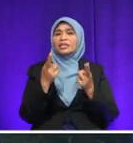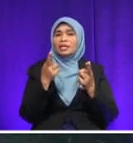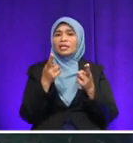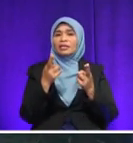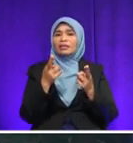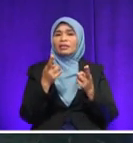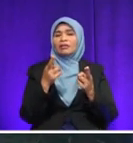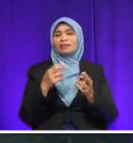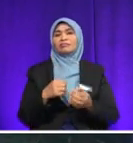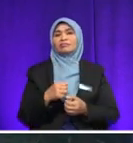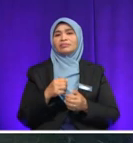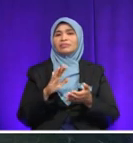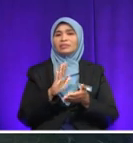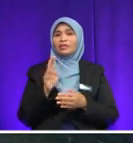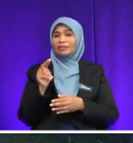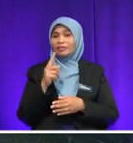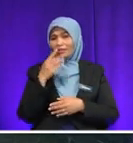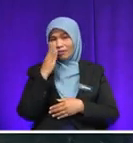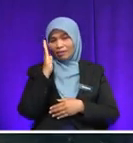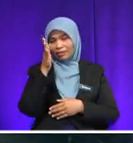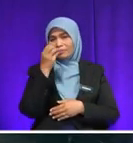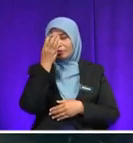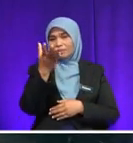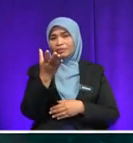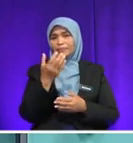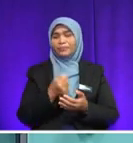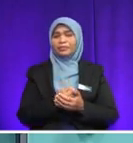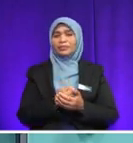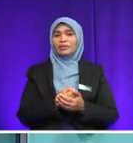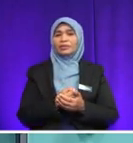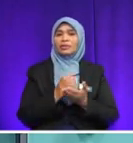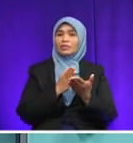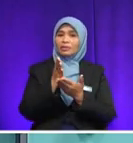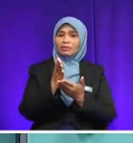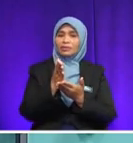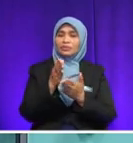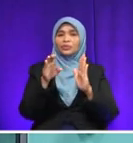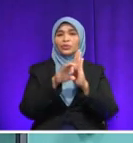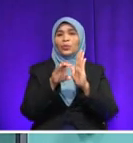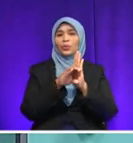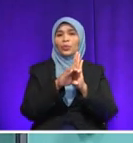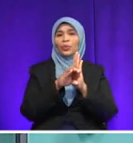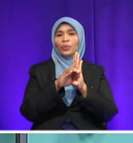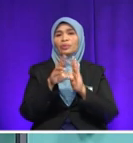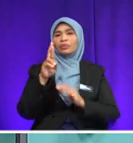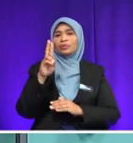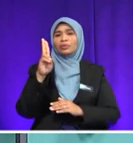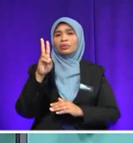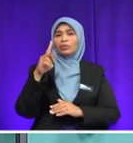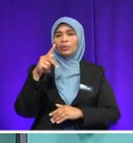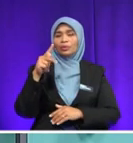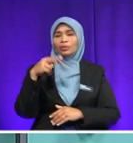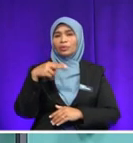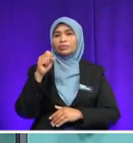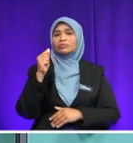ya Allah berikan nanti kita akan Terangkan Oke dan seterusnya kita tengok contoh rusuh ya dalam